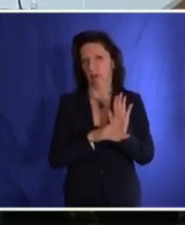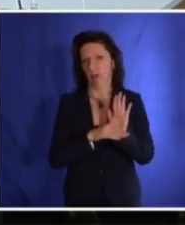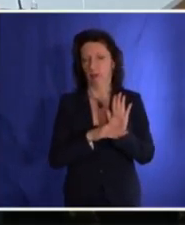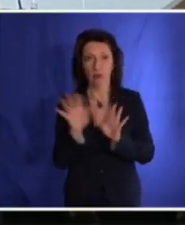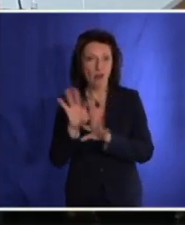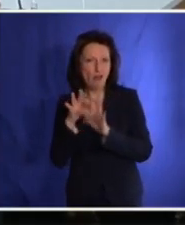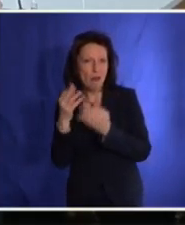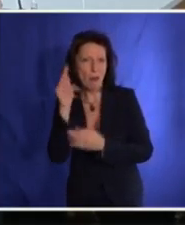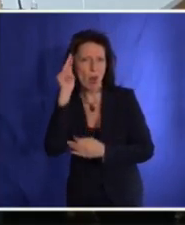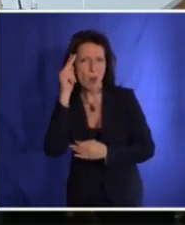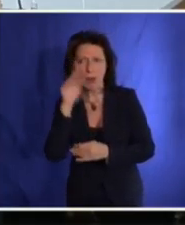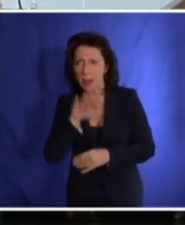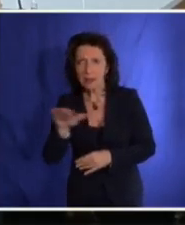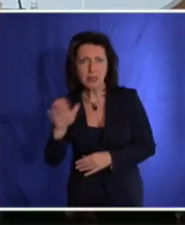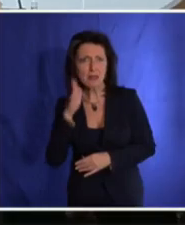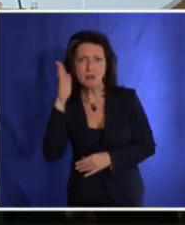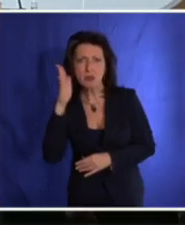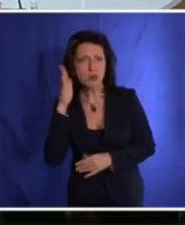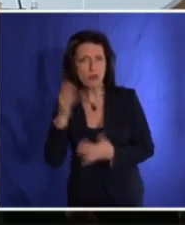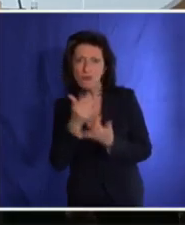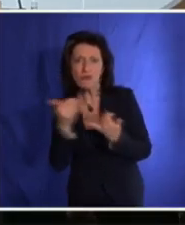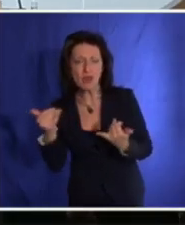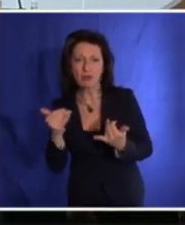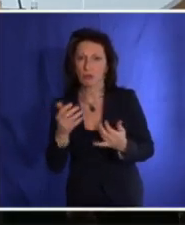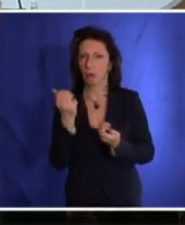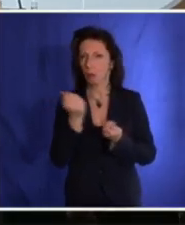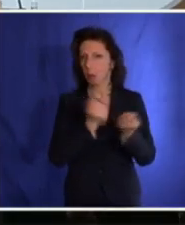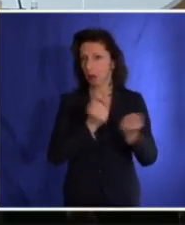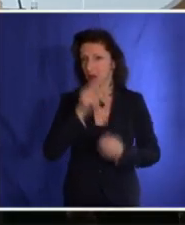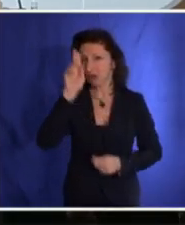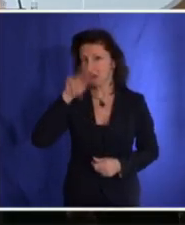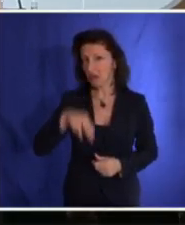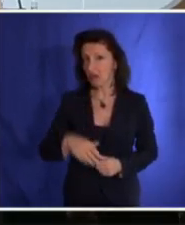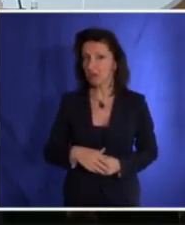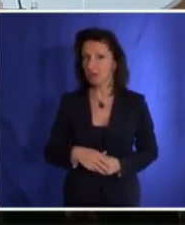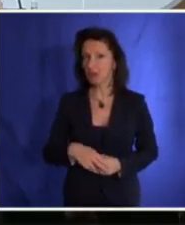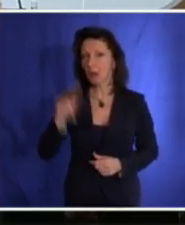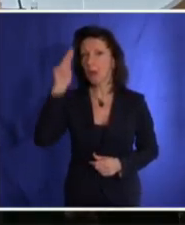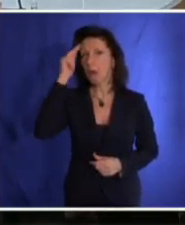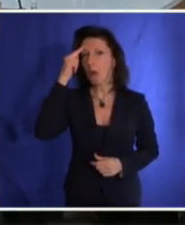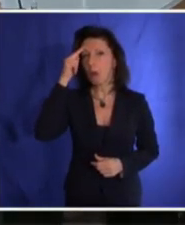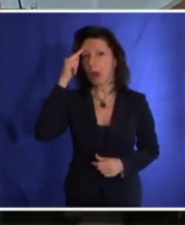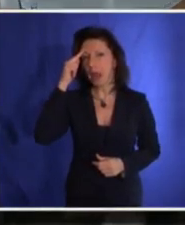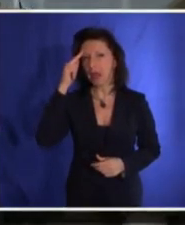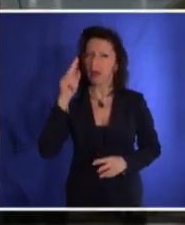Frage, was aus ihren Kindern wird, und die Politik in Wien beschäftigt sich mit